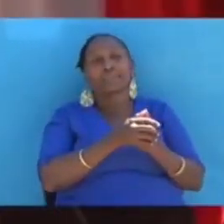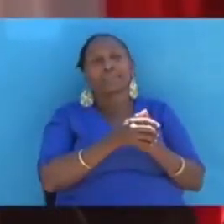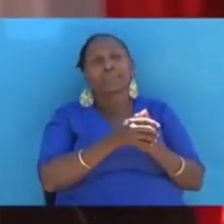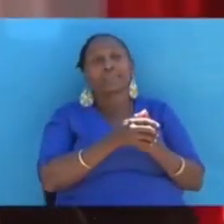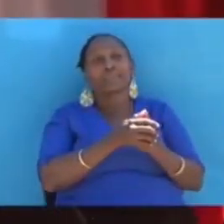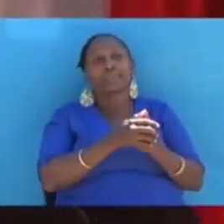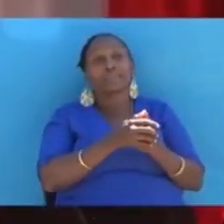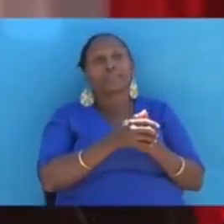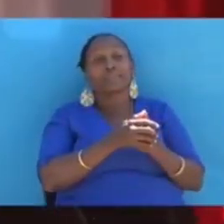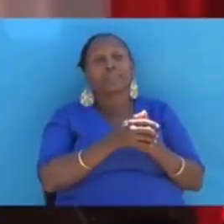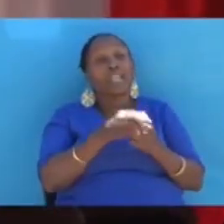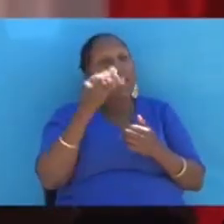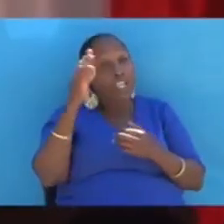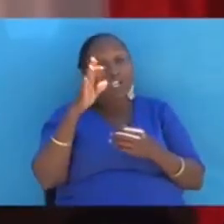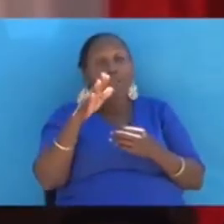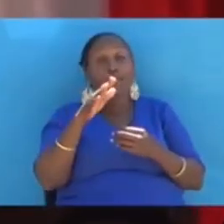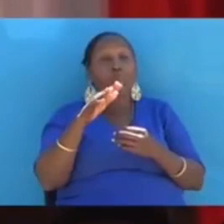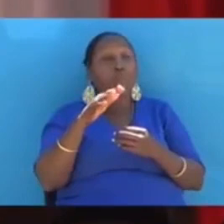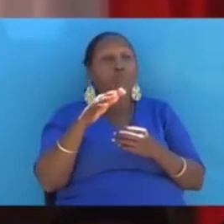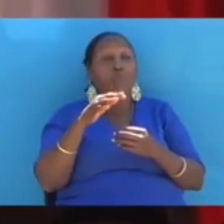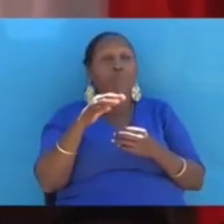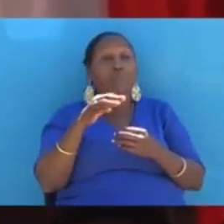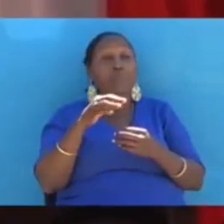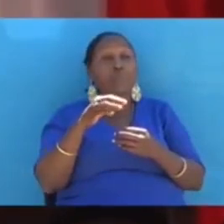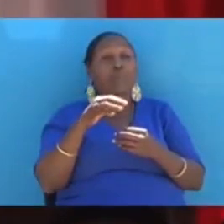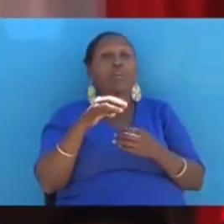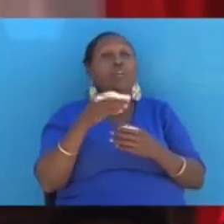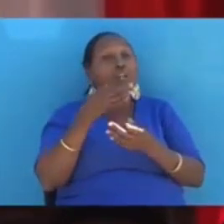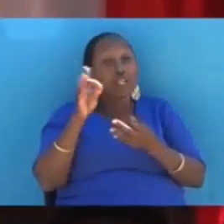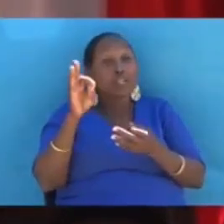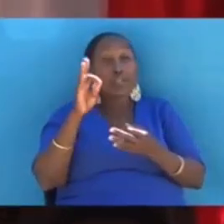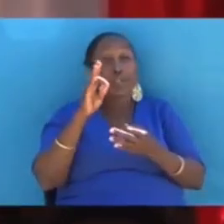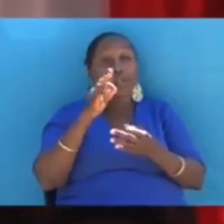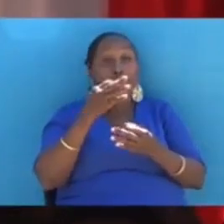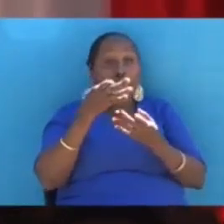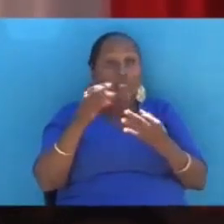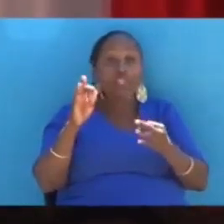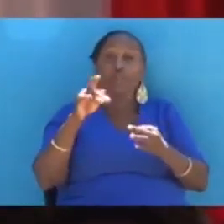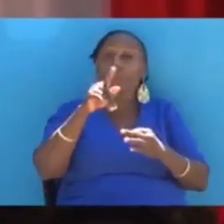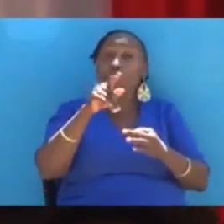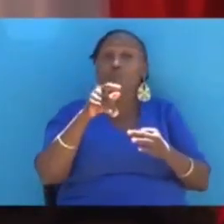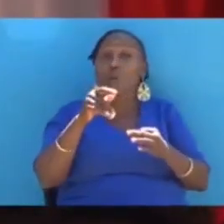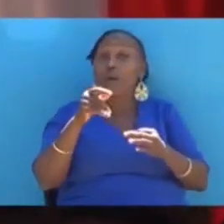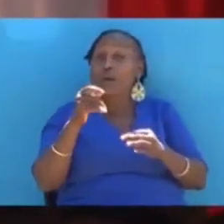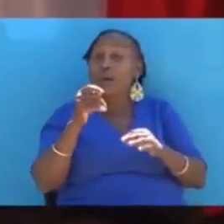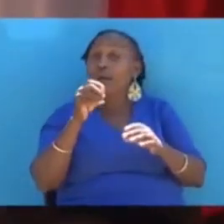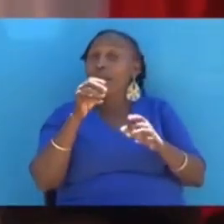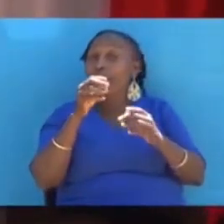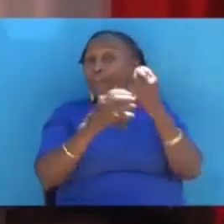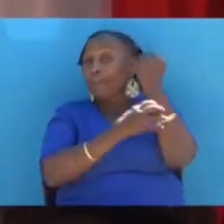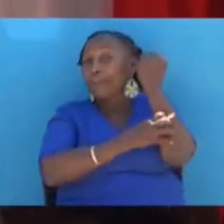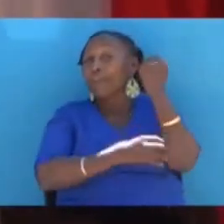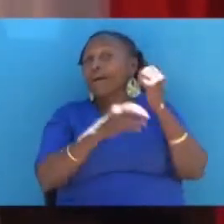Kukitokea maneno ilitoka zamani, shetani yaingie huko, kurudi pombe, kurudi nini, huyu ndio atajibu.